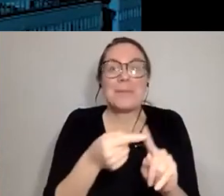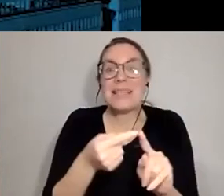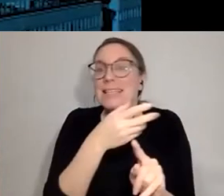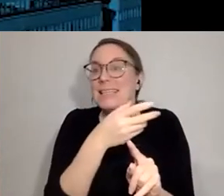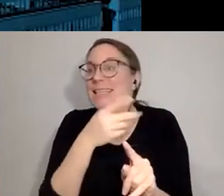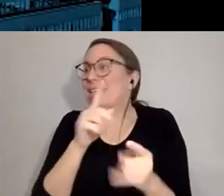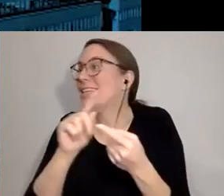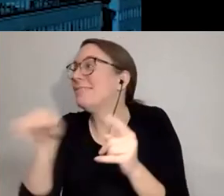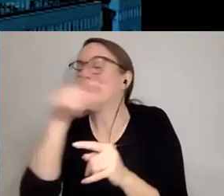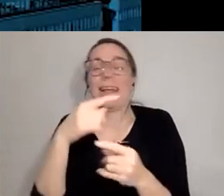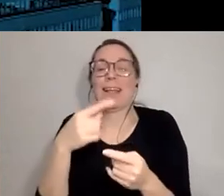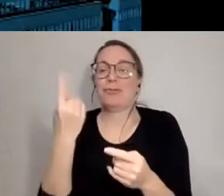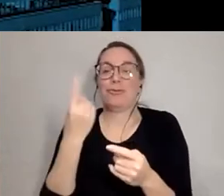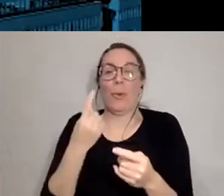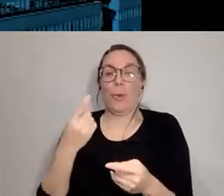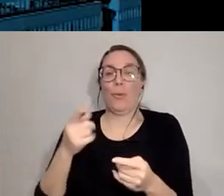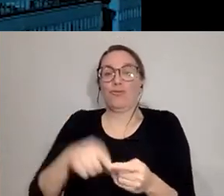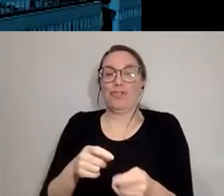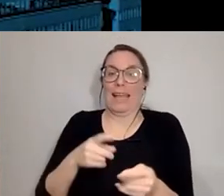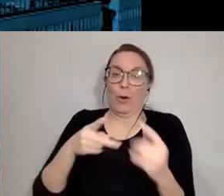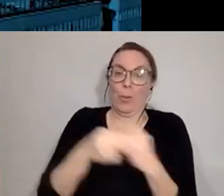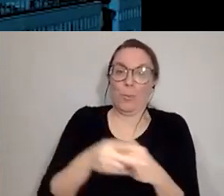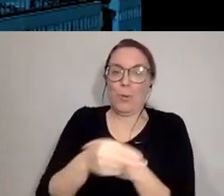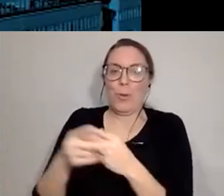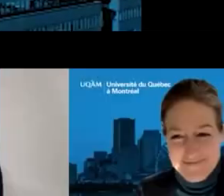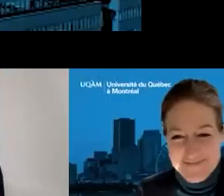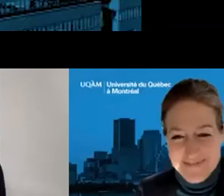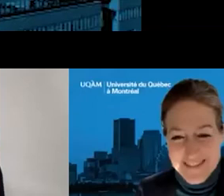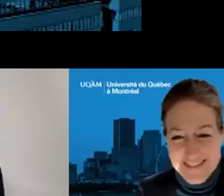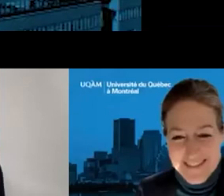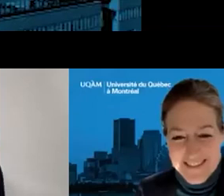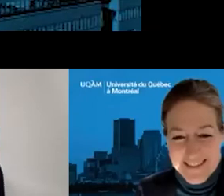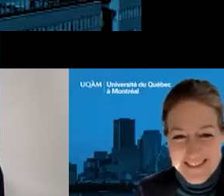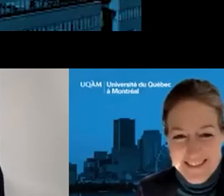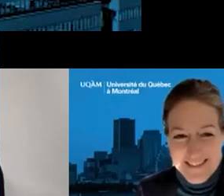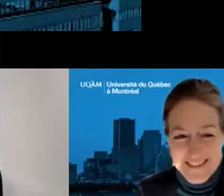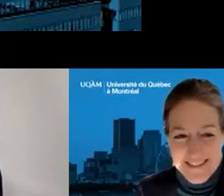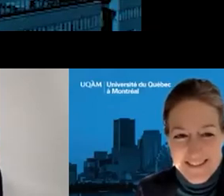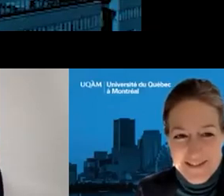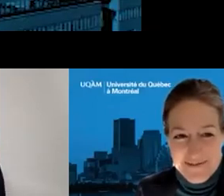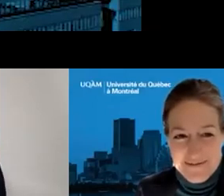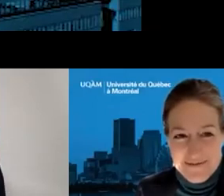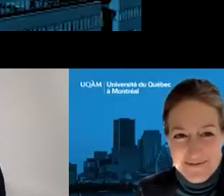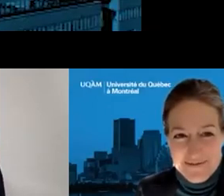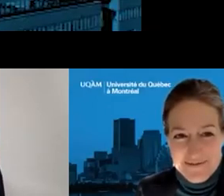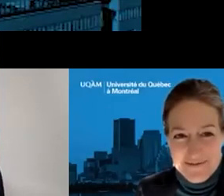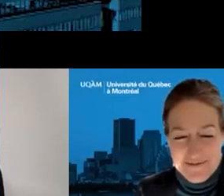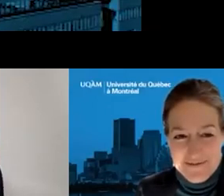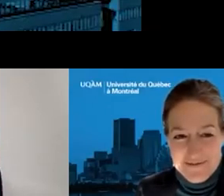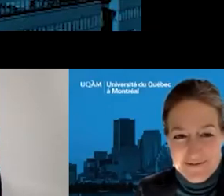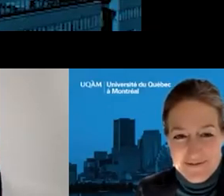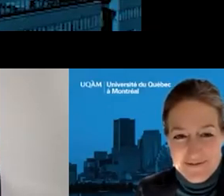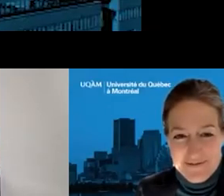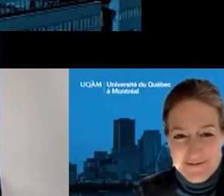parole je suis vraiment désolé j'ai dit faire merci beaucoup pour ta présentation c'est très riche et intéressant mais